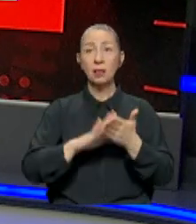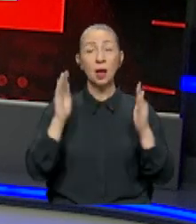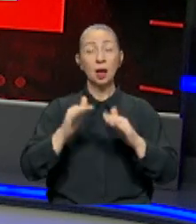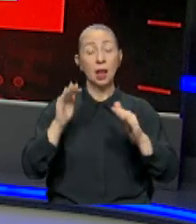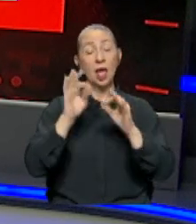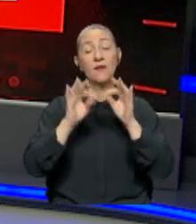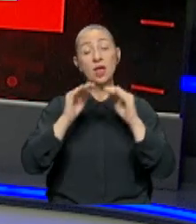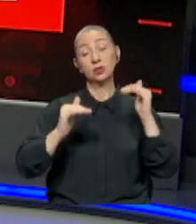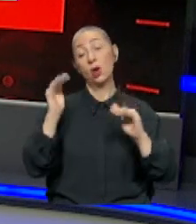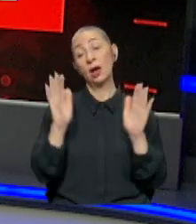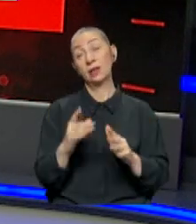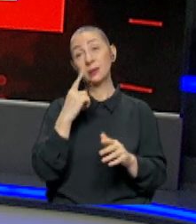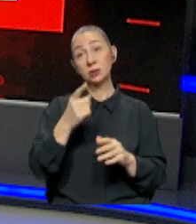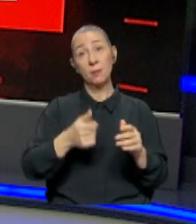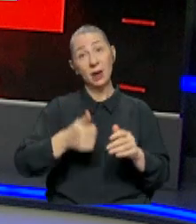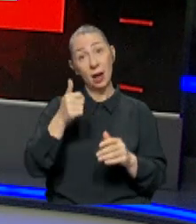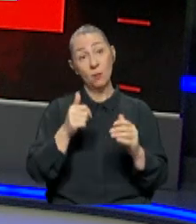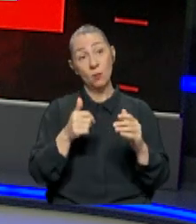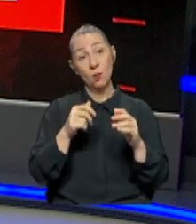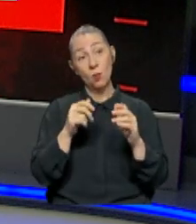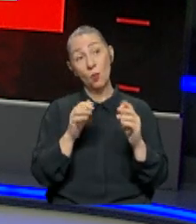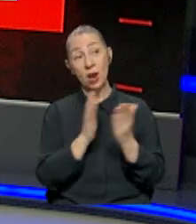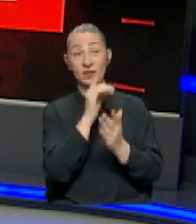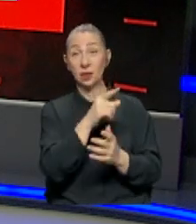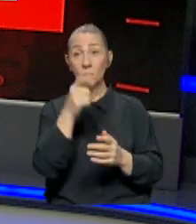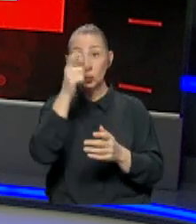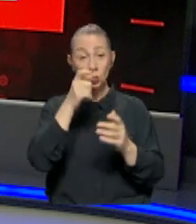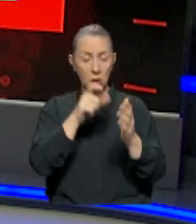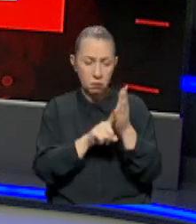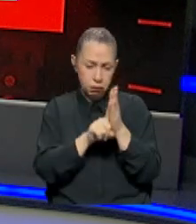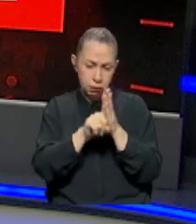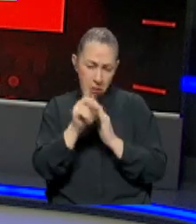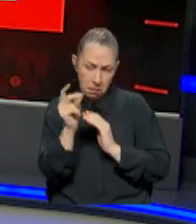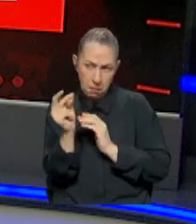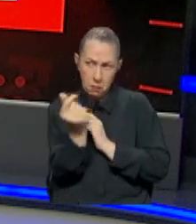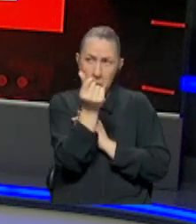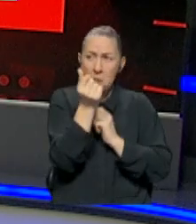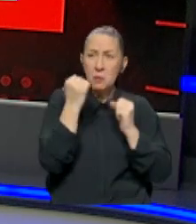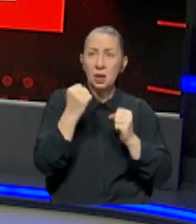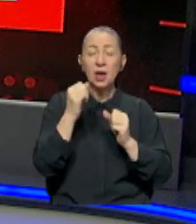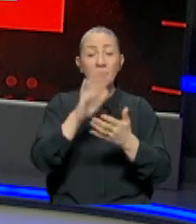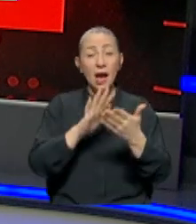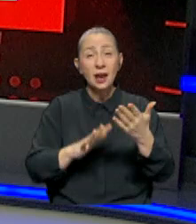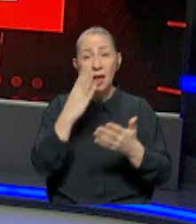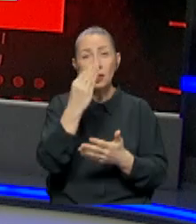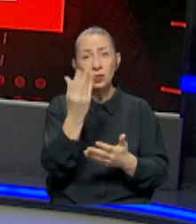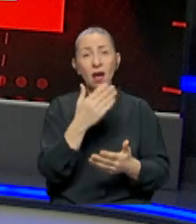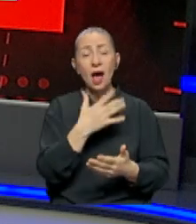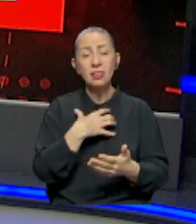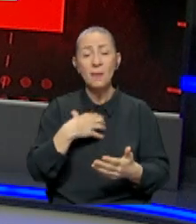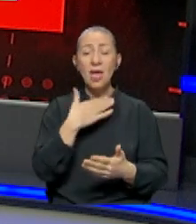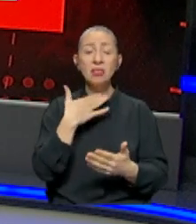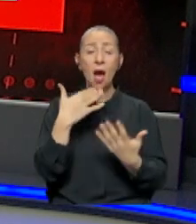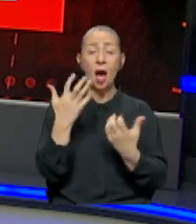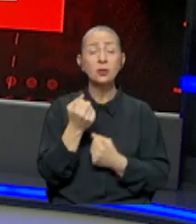kala enflasyon kaldı demiş bakan muhalefete. Ülke olarak uçuyoruz, kaçıyoruz da karne hediyesi olarak et aldı annem